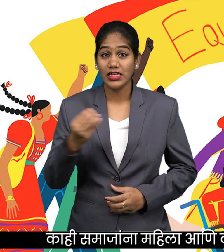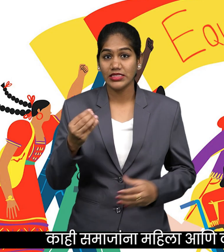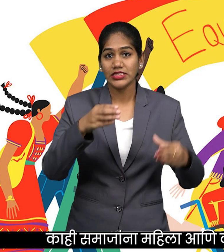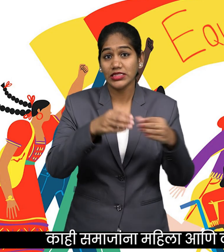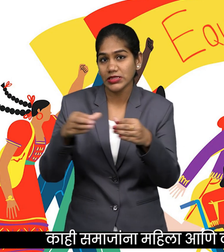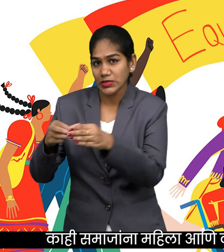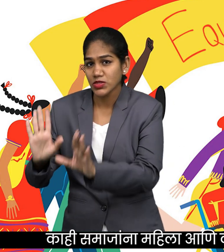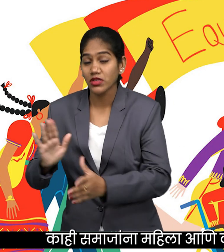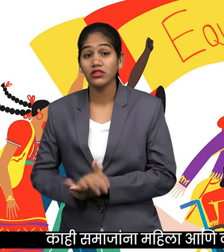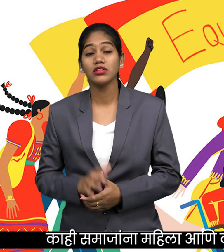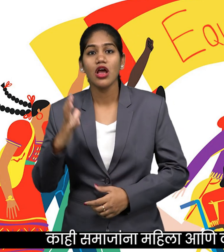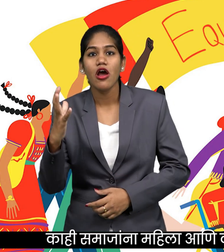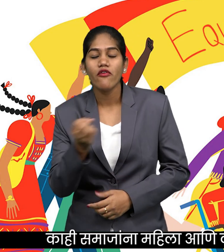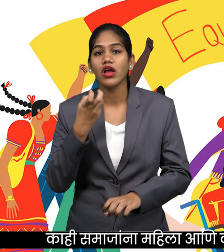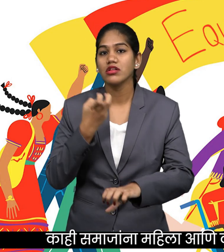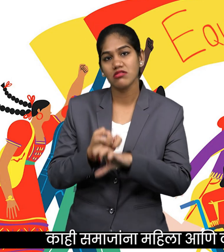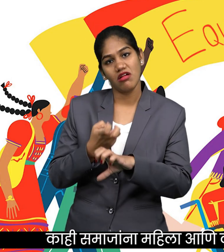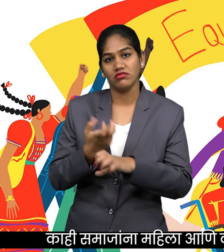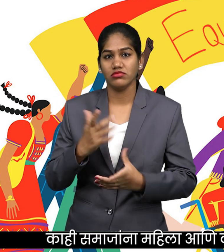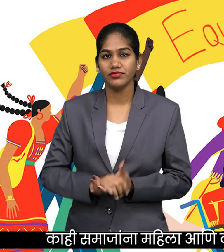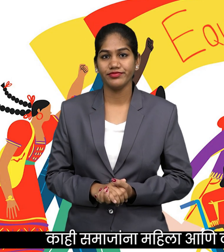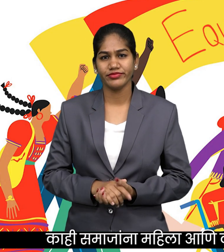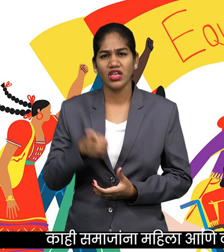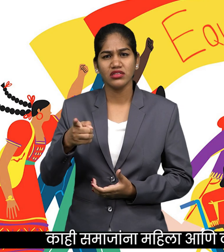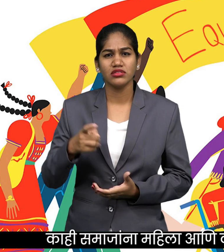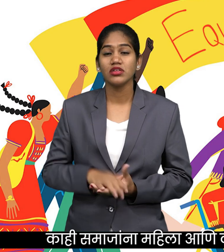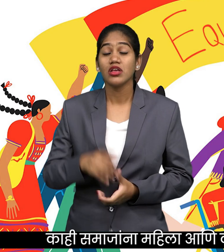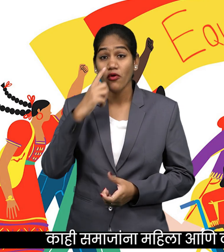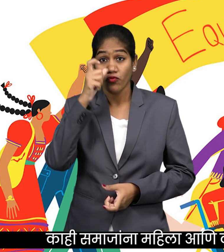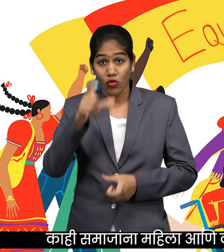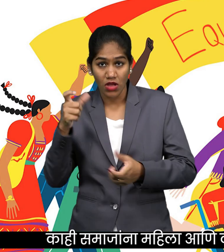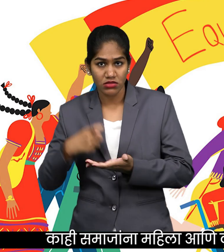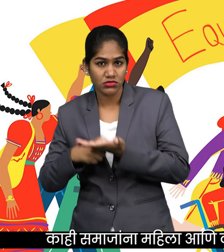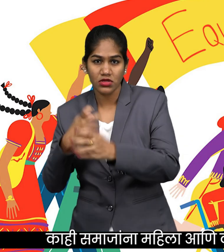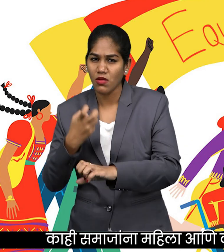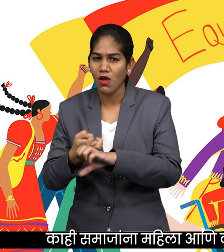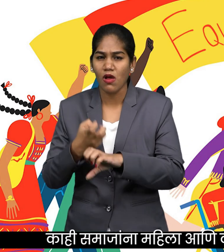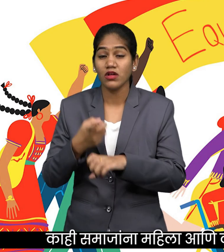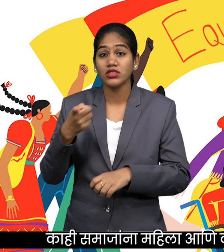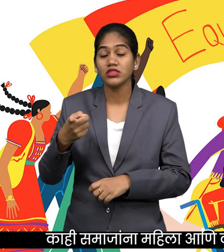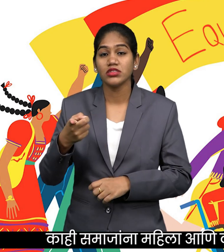काही समाजांना महिला आणि वंचित घटकांना समान वागणूक देणे कठीण जाते.